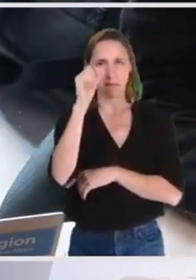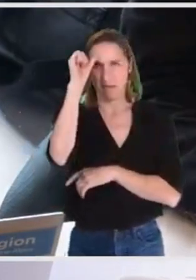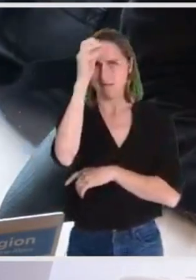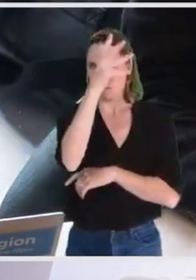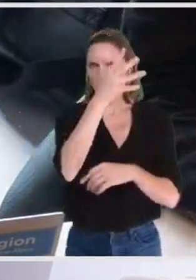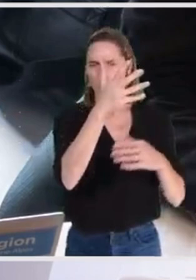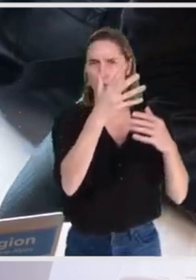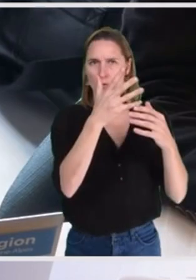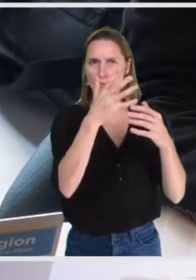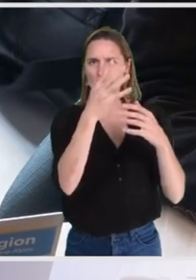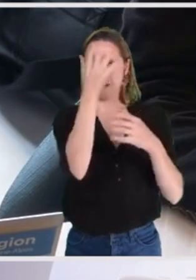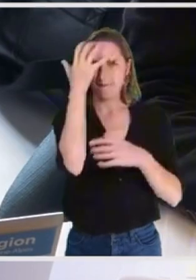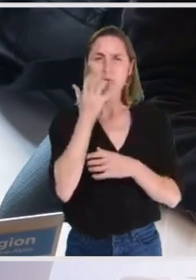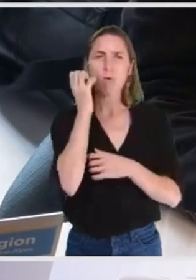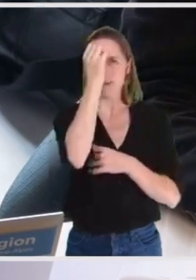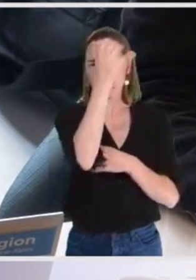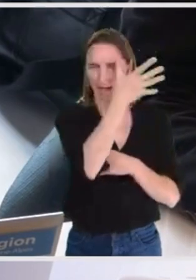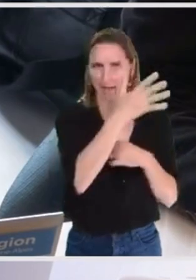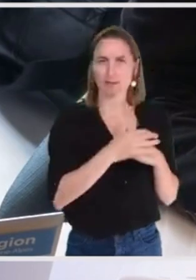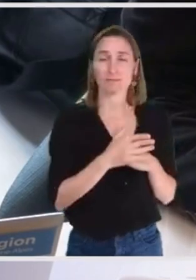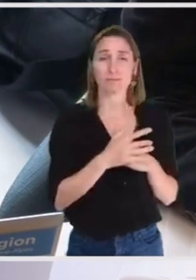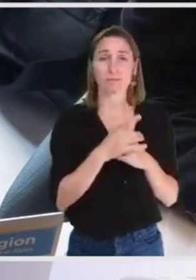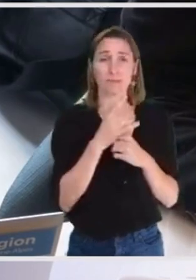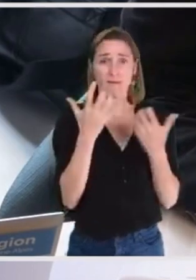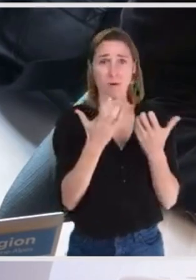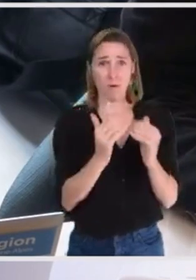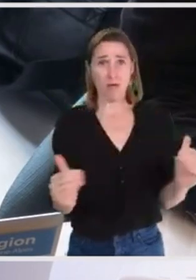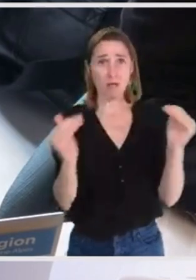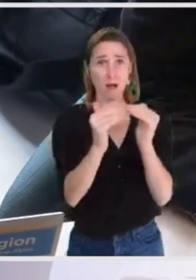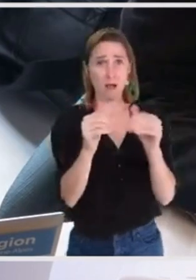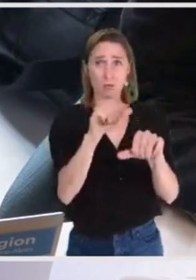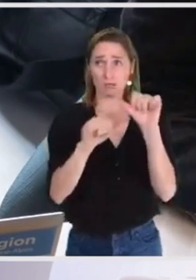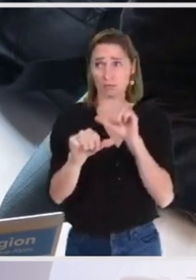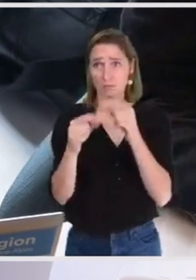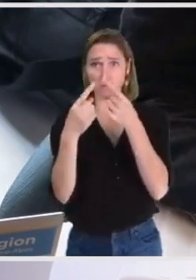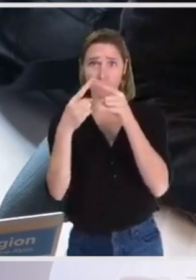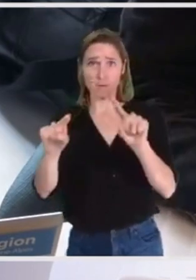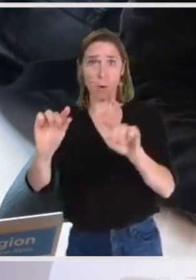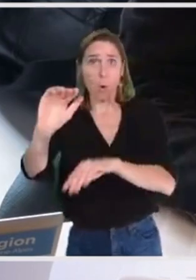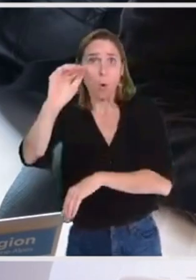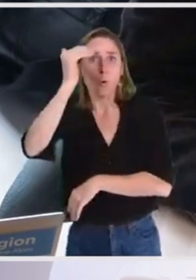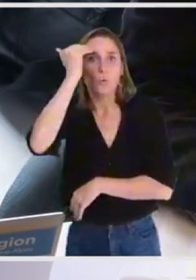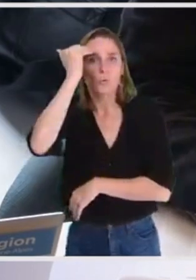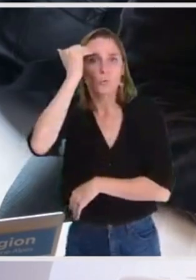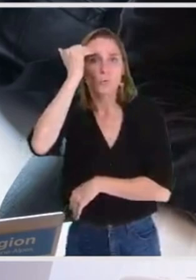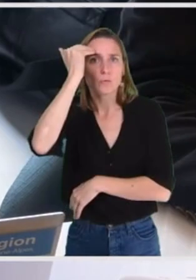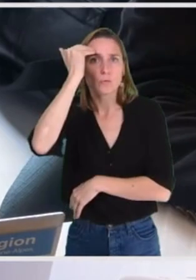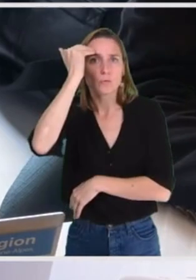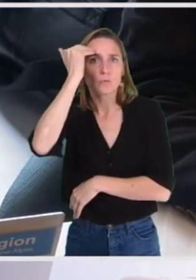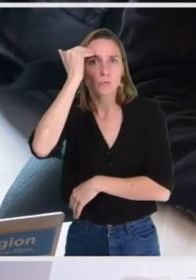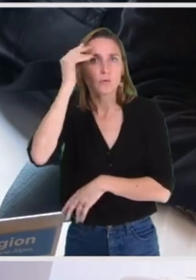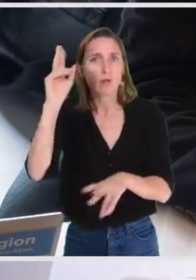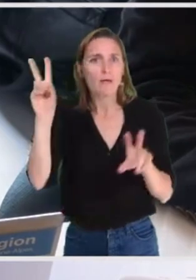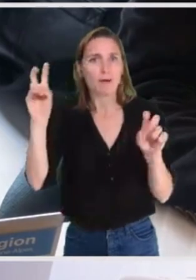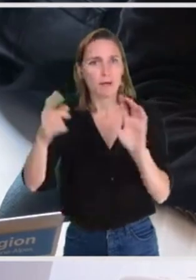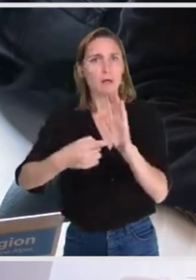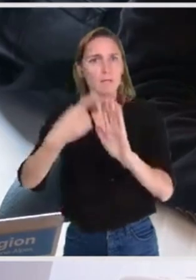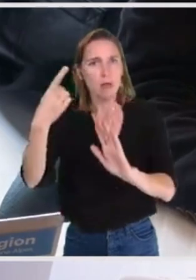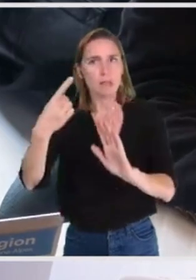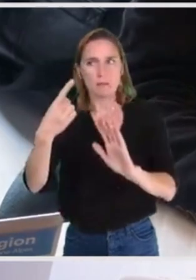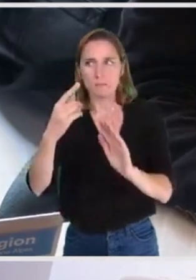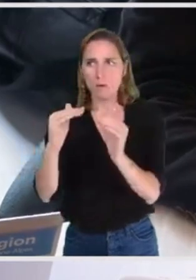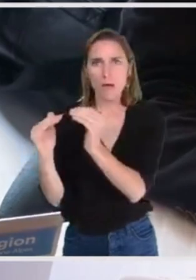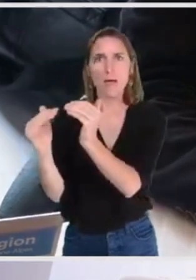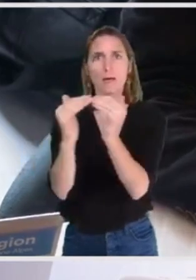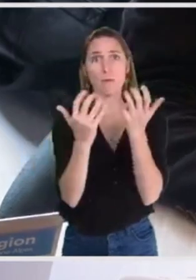égaux, nous devons reconnaître nos différences. » Pour être égaux, nous devons reconnaître nos différences. Elle a tellement